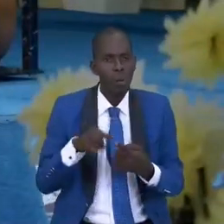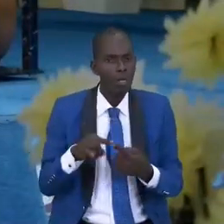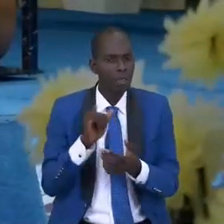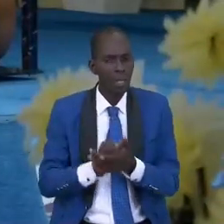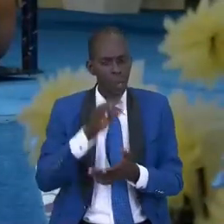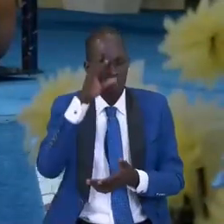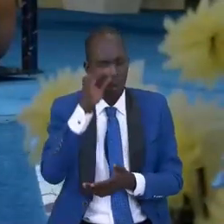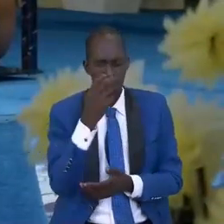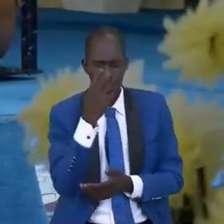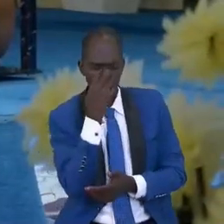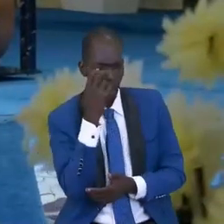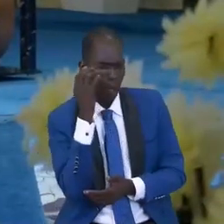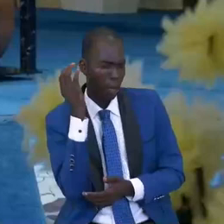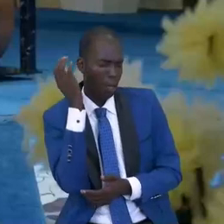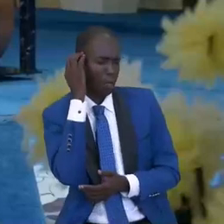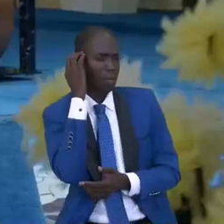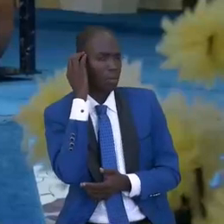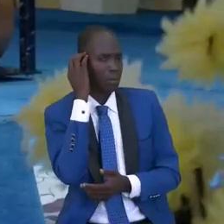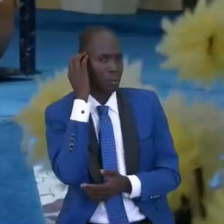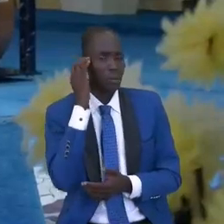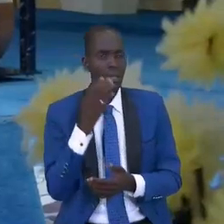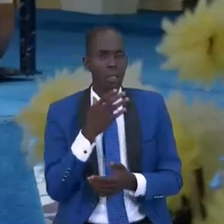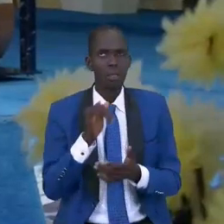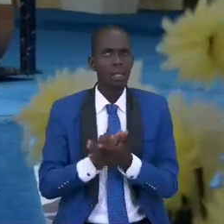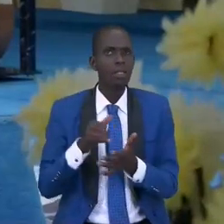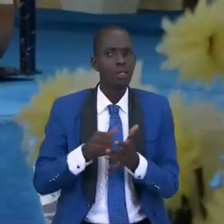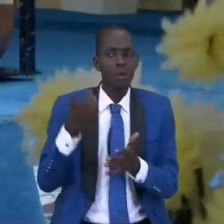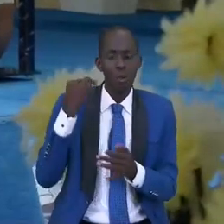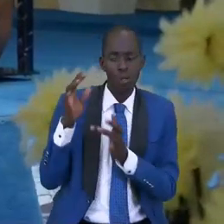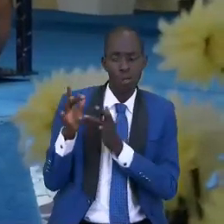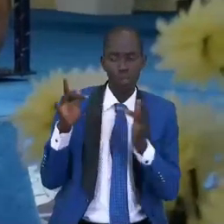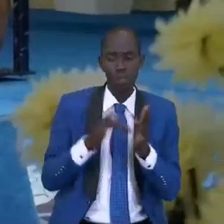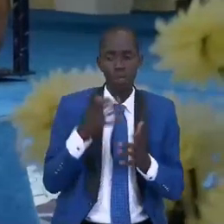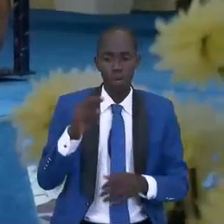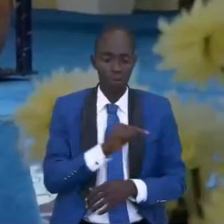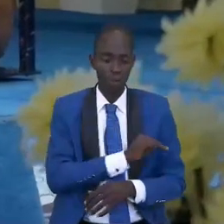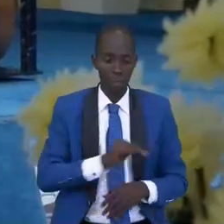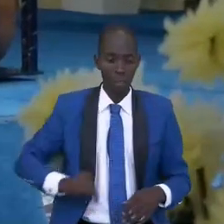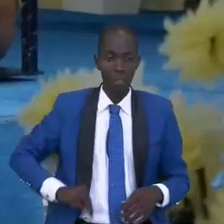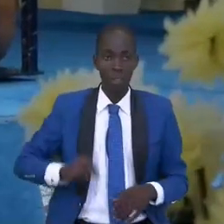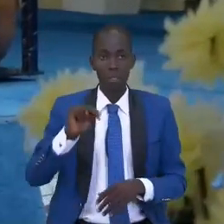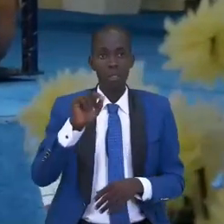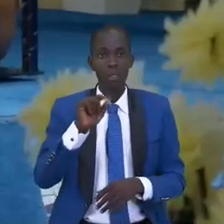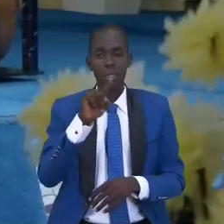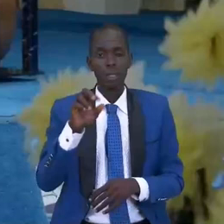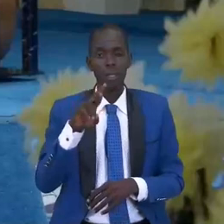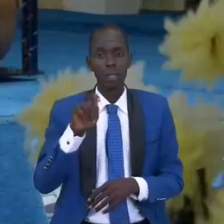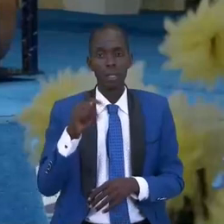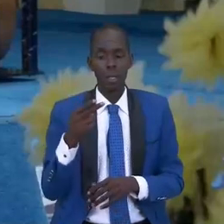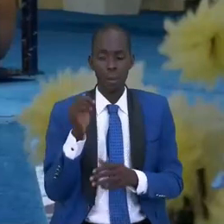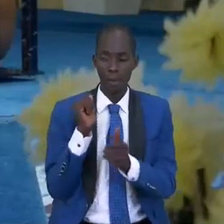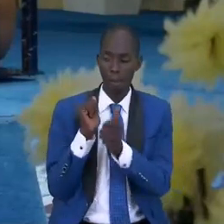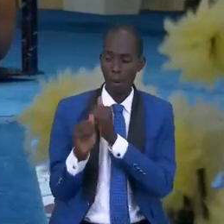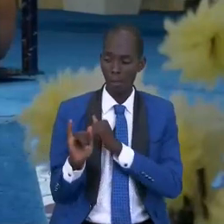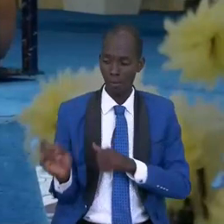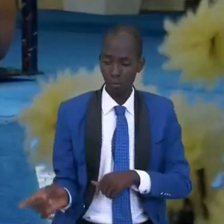Il entendit que c'était Jésus de Nazareth et il se mit